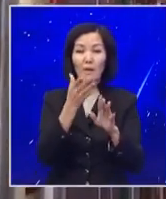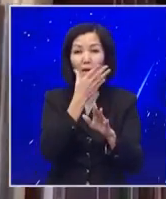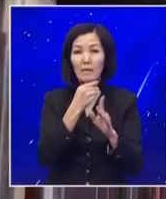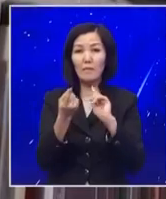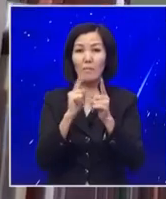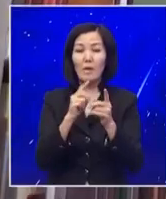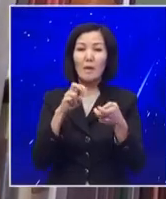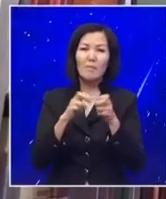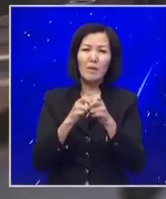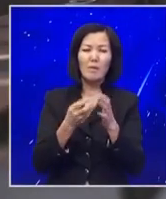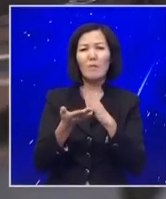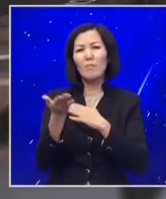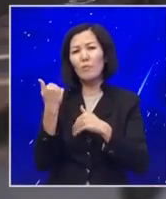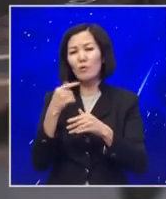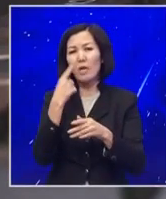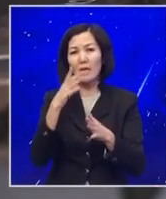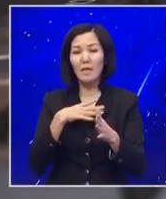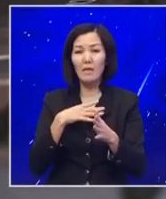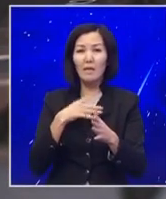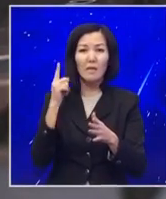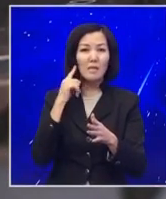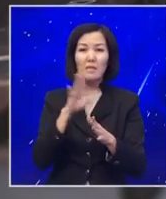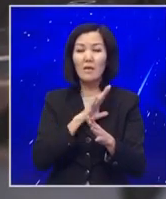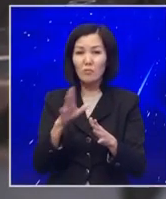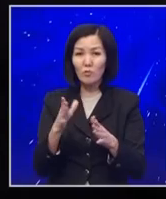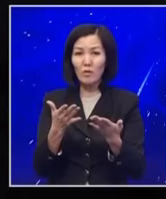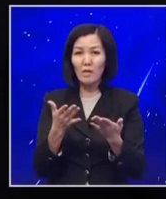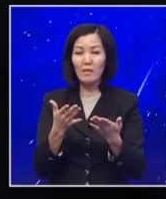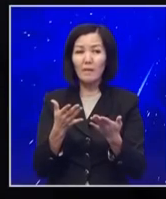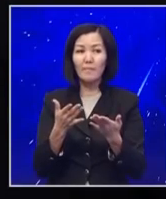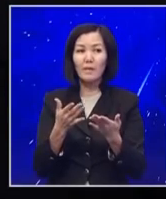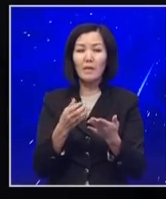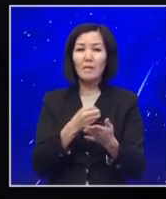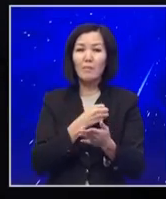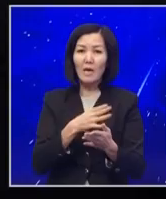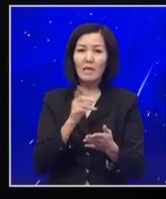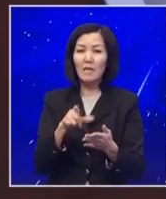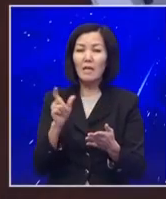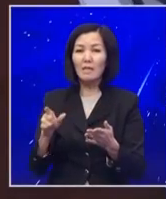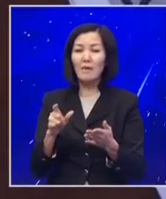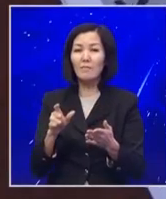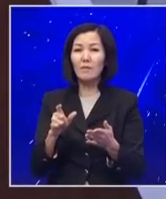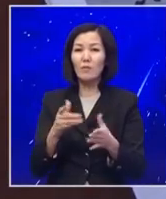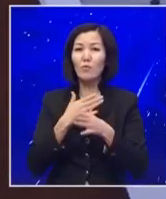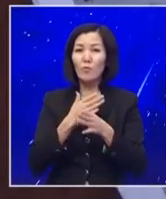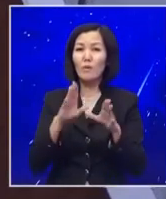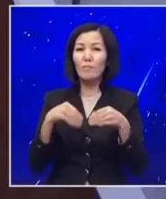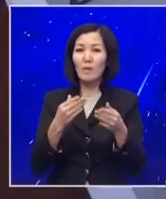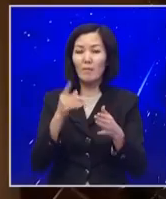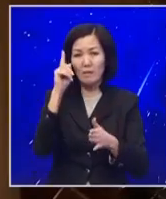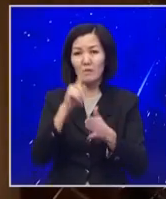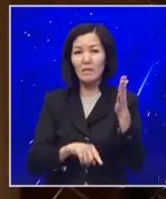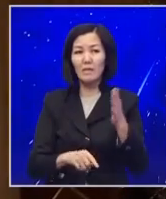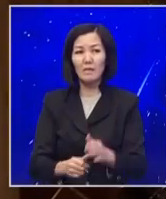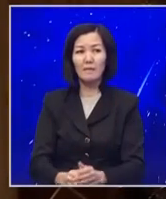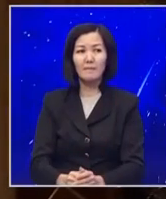Проблемаларын көтергелі қай заман құлақ асқан ешкім жоқ. Жоқ дегенде қалталы азаматтардан қайыр бола ма деген үмітте жүр.